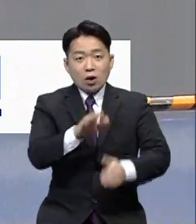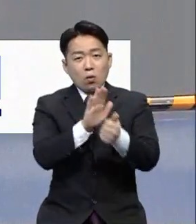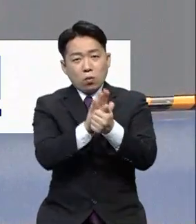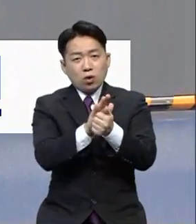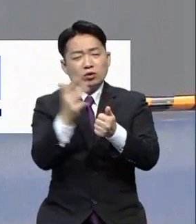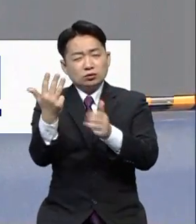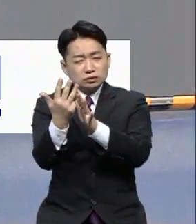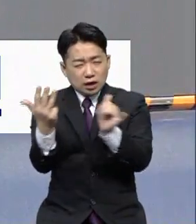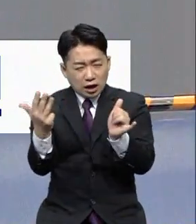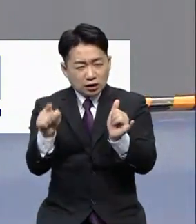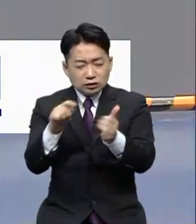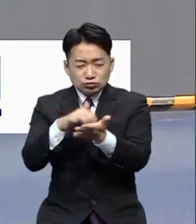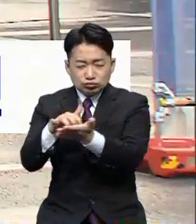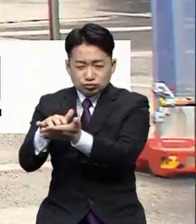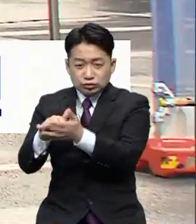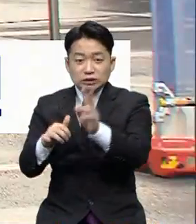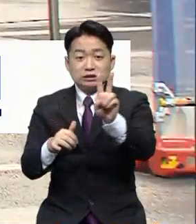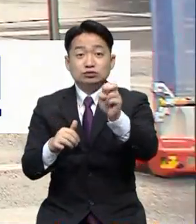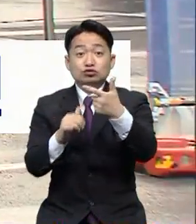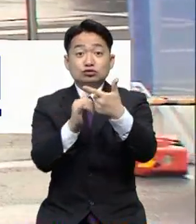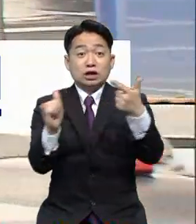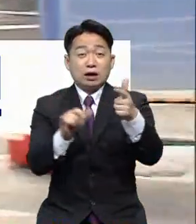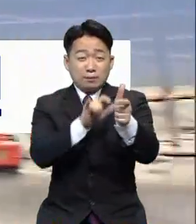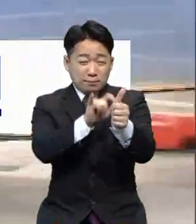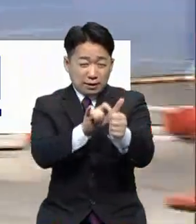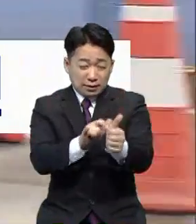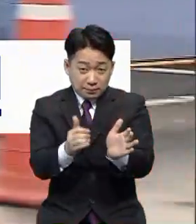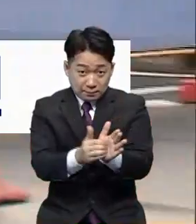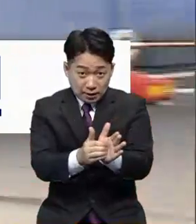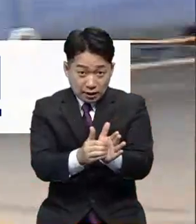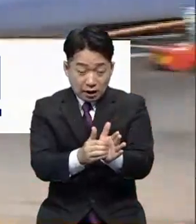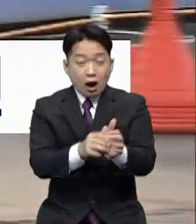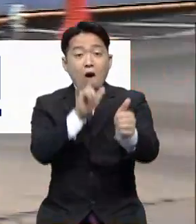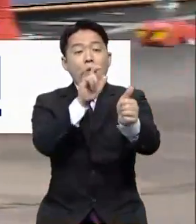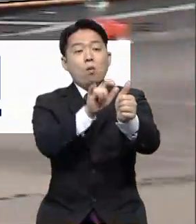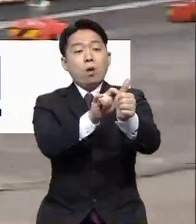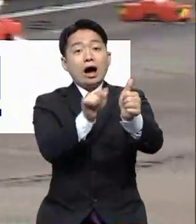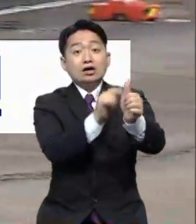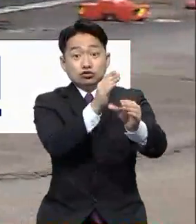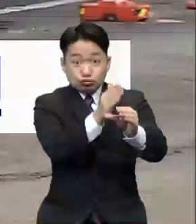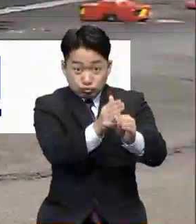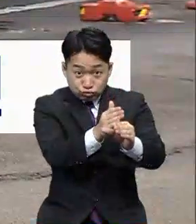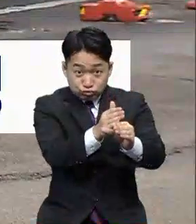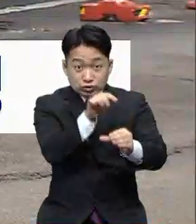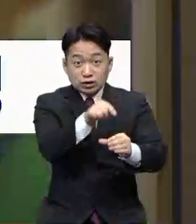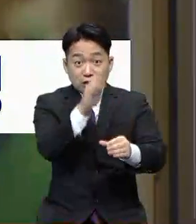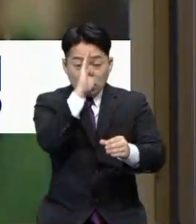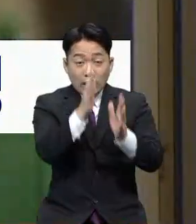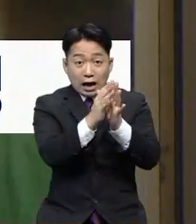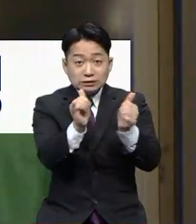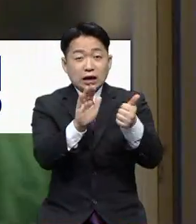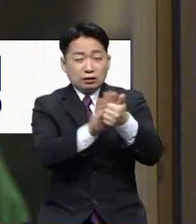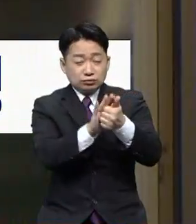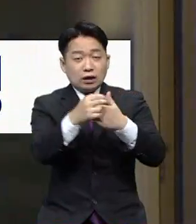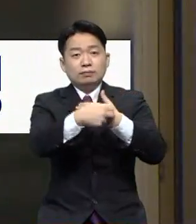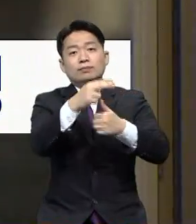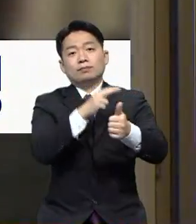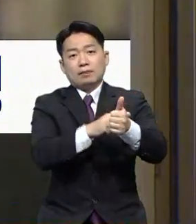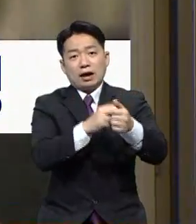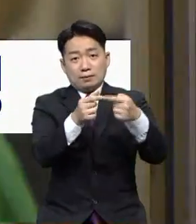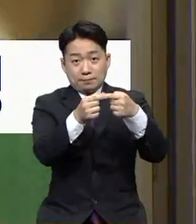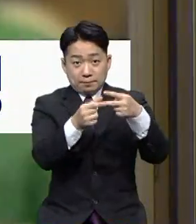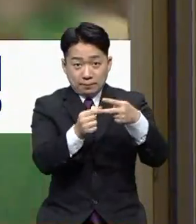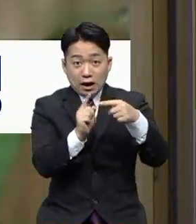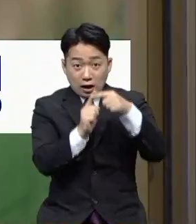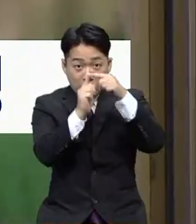8명 등 26명이 추가로 확진된 겁니다. 특히 확진자 가운데는 해당 병동의 환자들을 진료한 의사와 간호사도